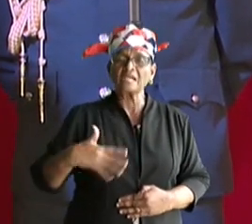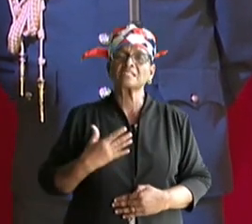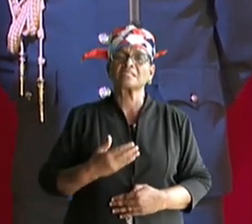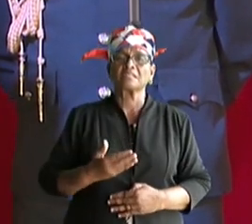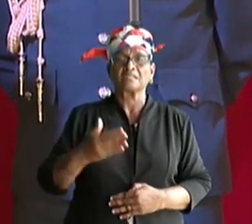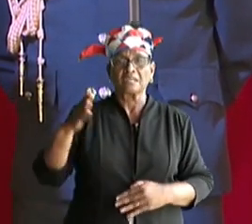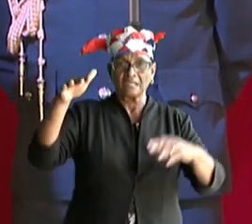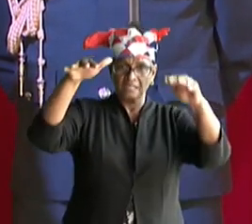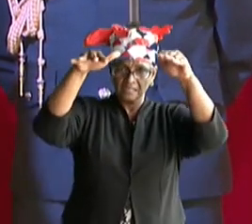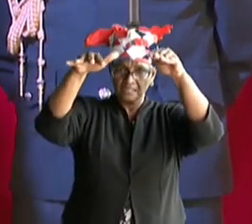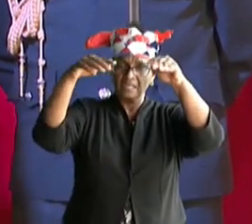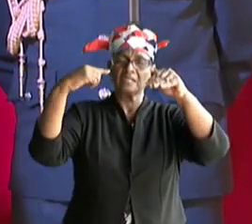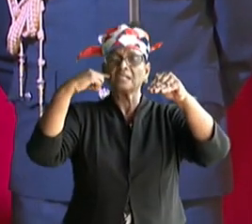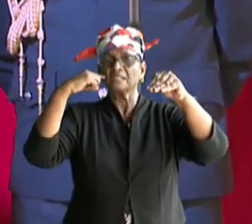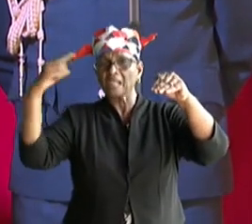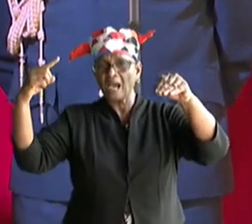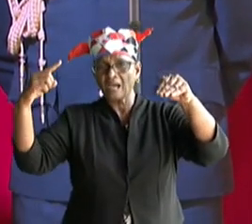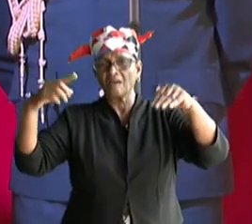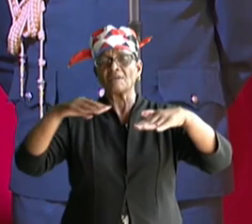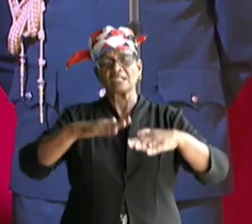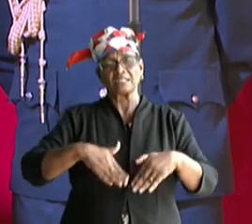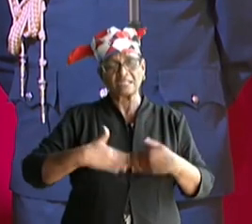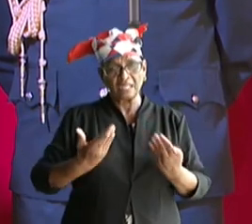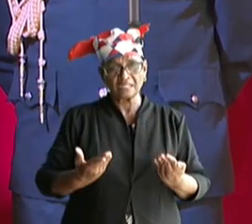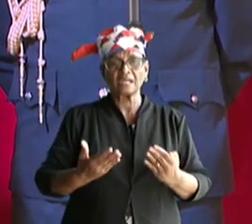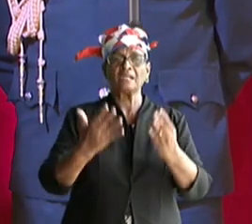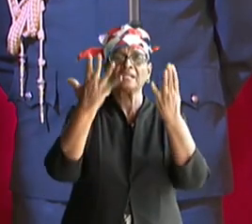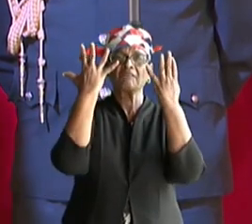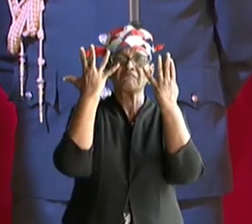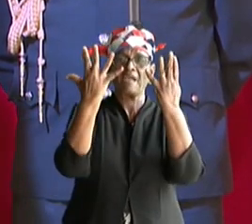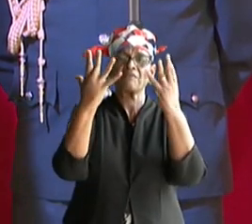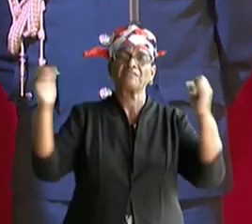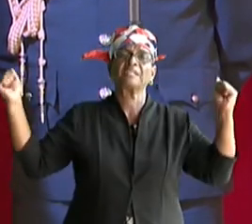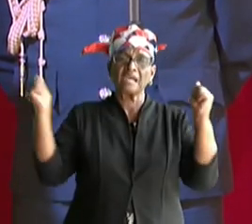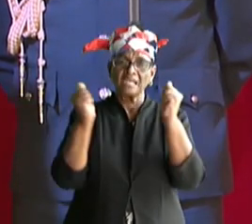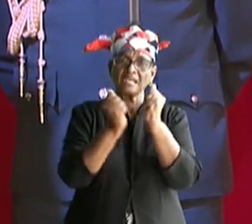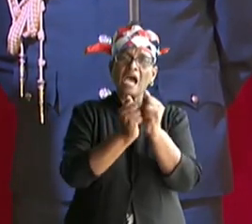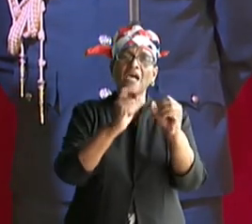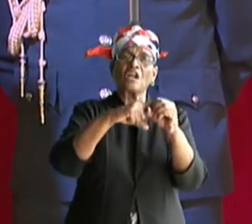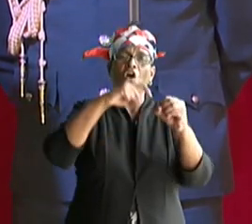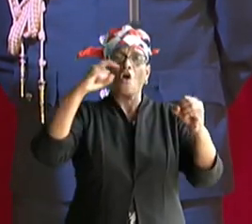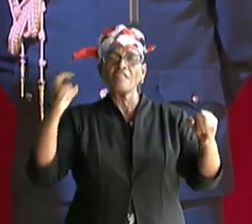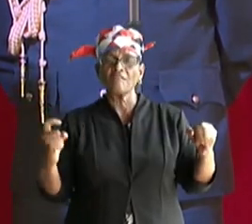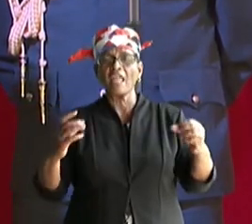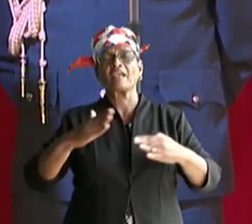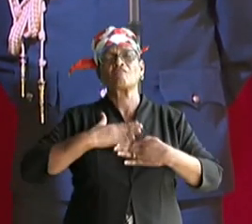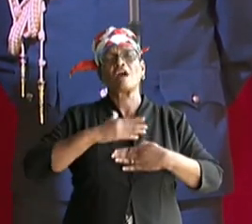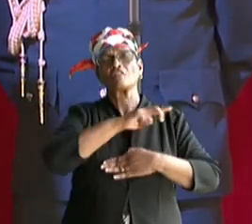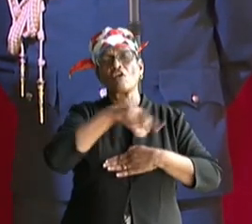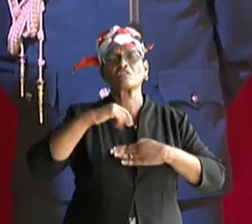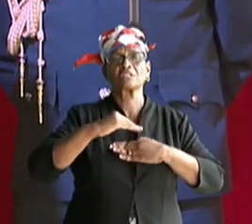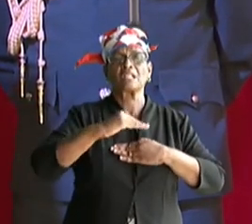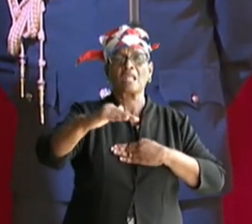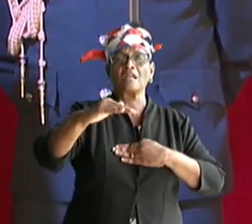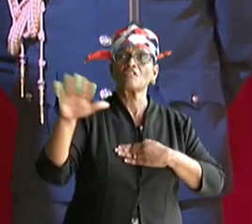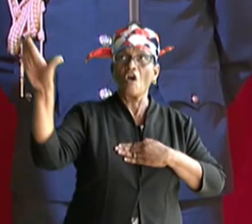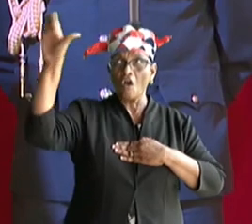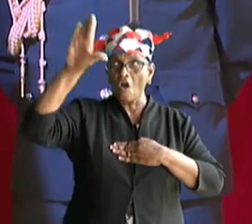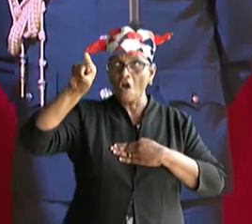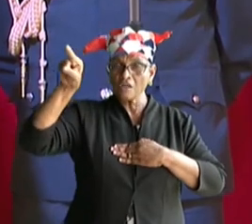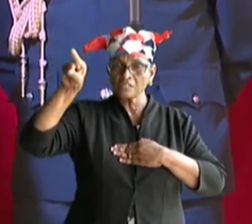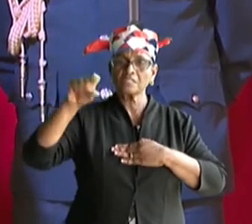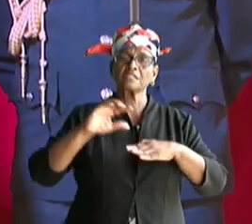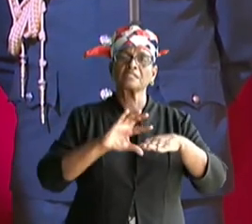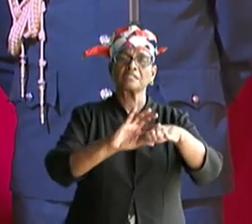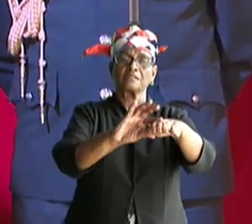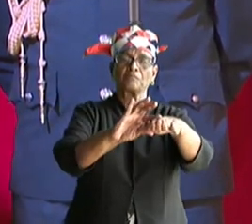gezegende dag toe ter gelegenheid van 45 jaar onafhankelijkheid van ons land. God zij met Suriname,